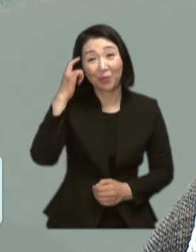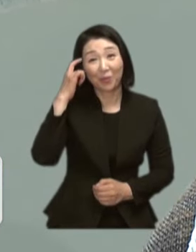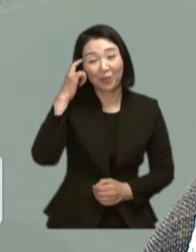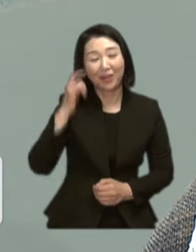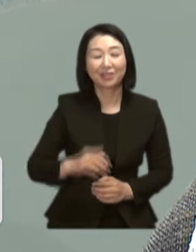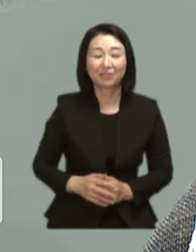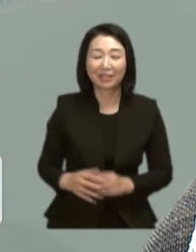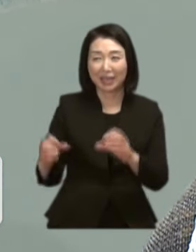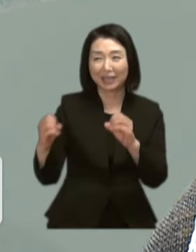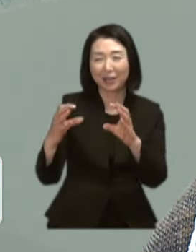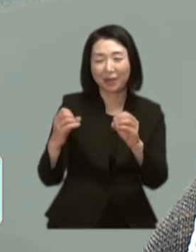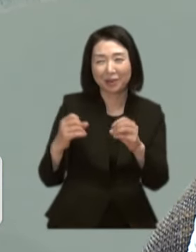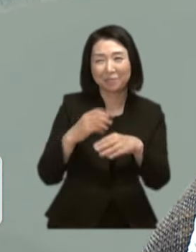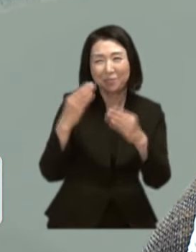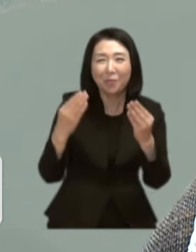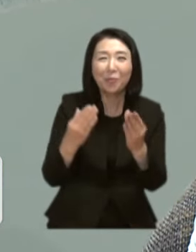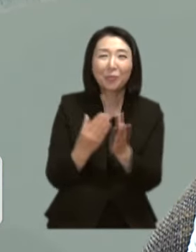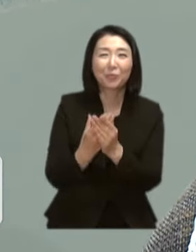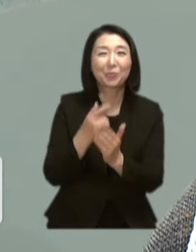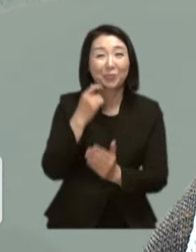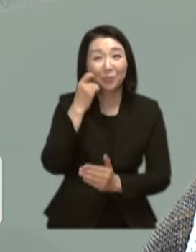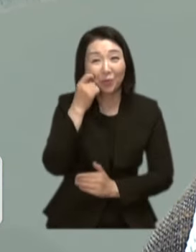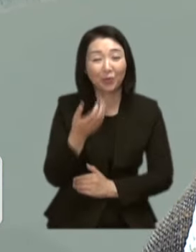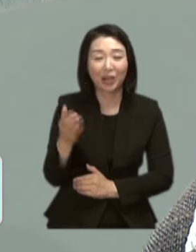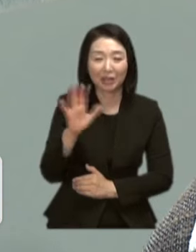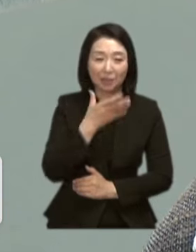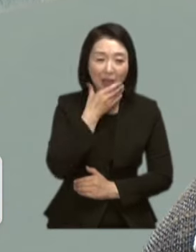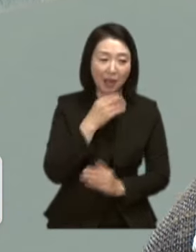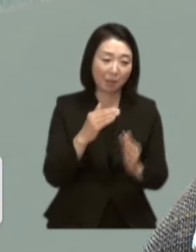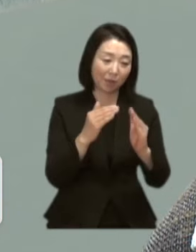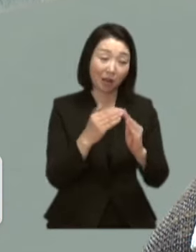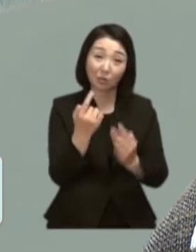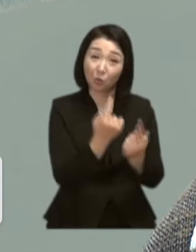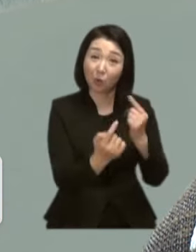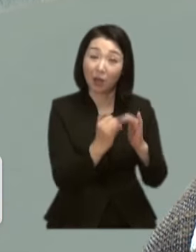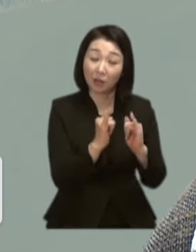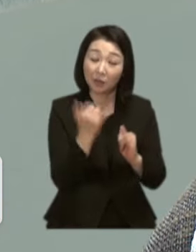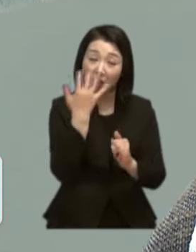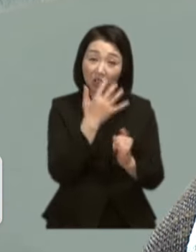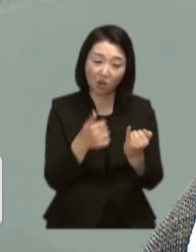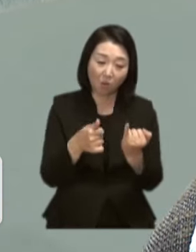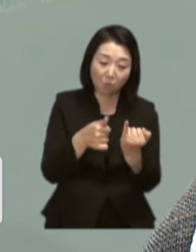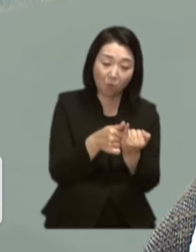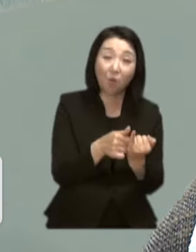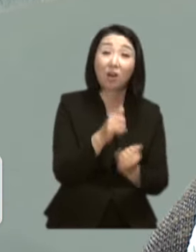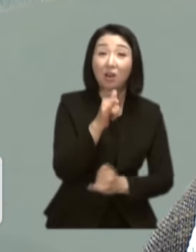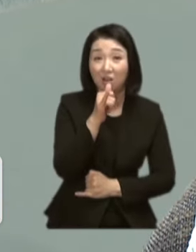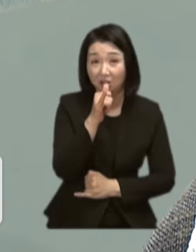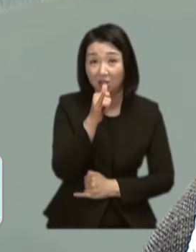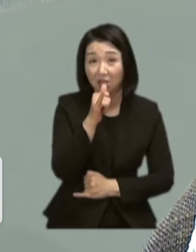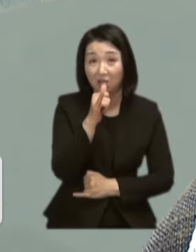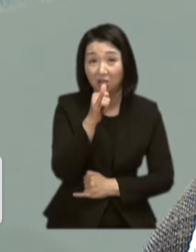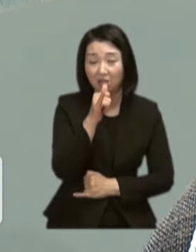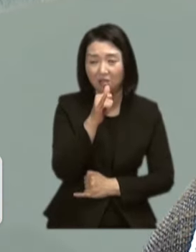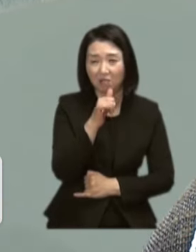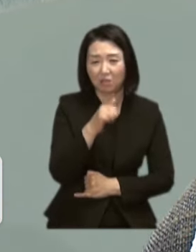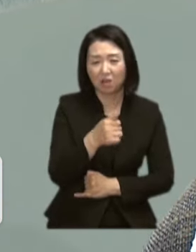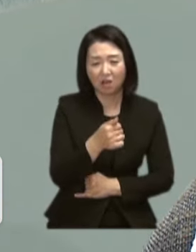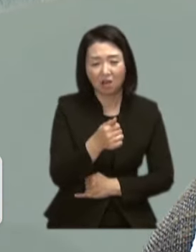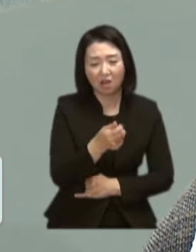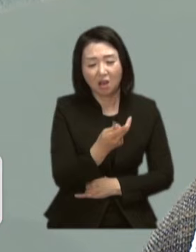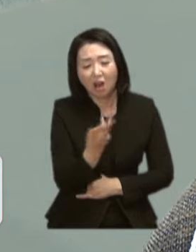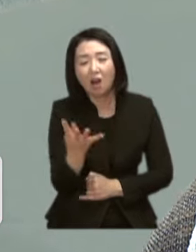다 나누지 않았지만 그 해피하우스를 찾은 아이들 중에 성폭행을 당한 아이, 네. 또 정말로 여러 가지 어려운 상황